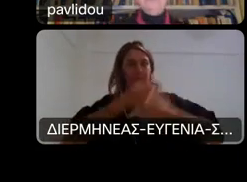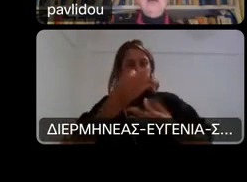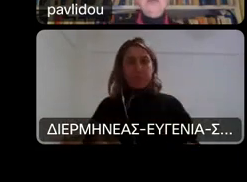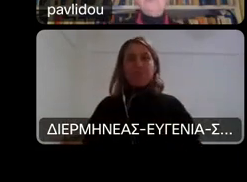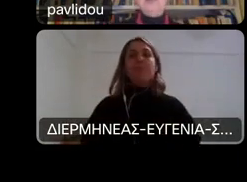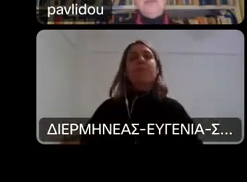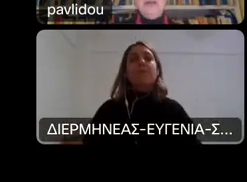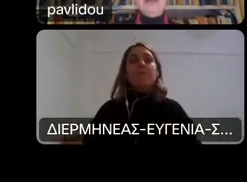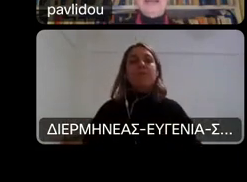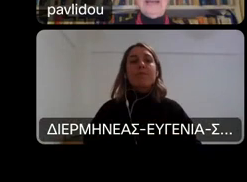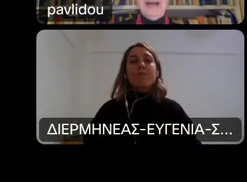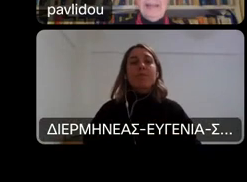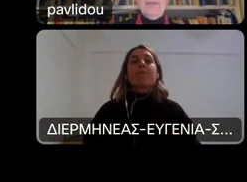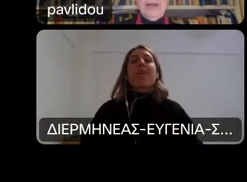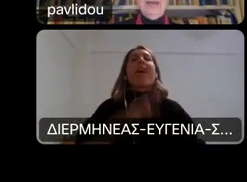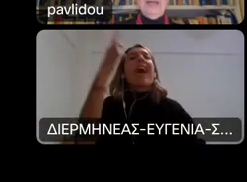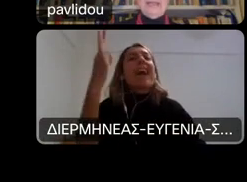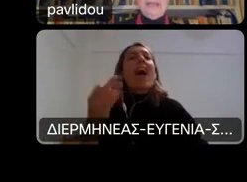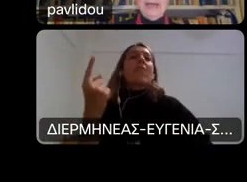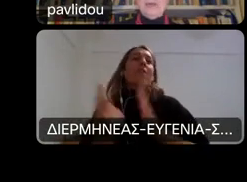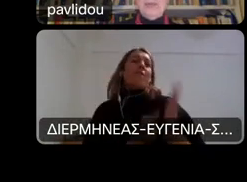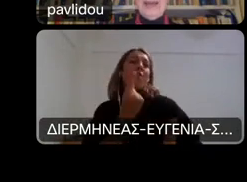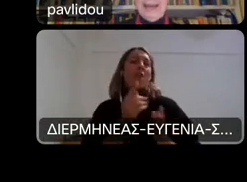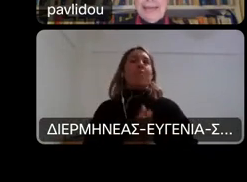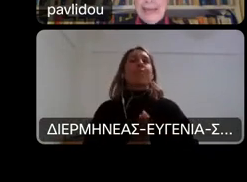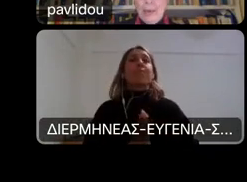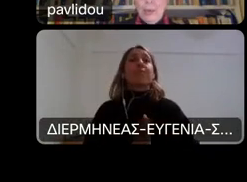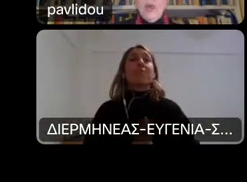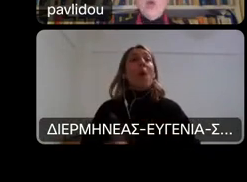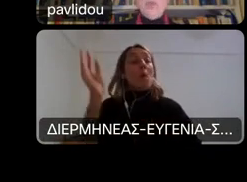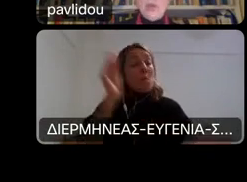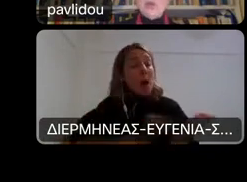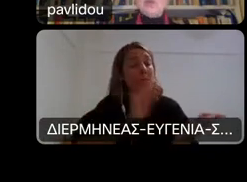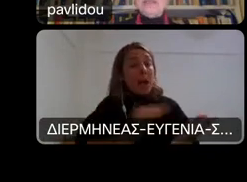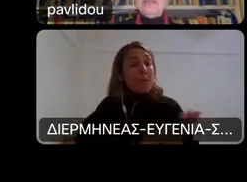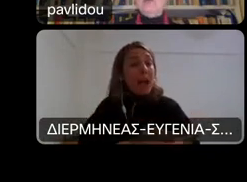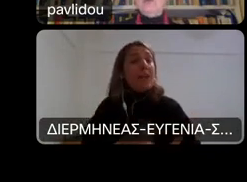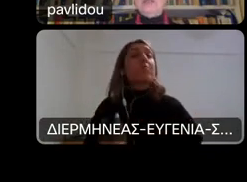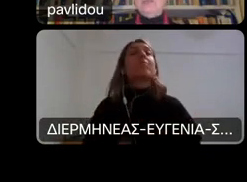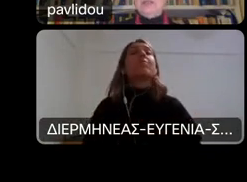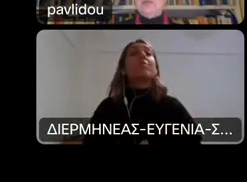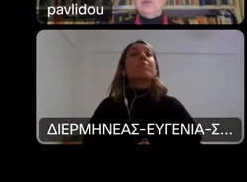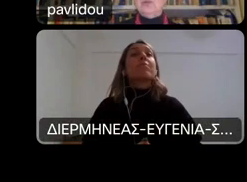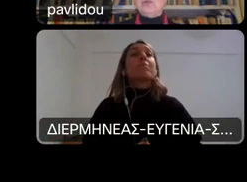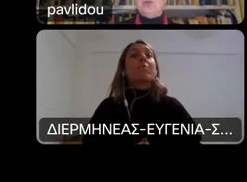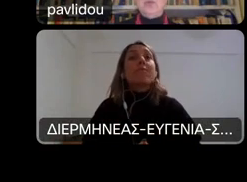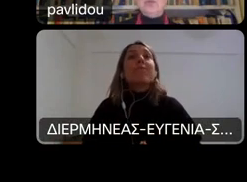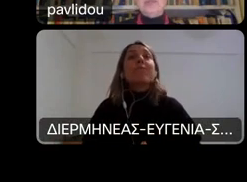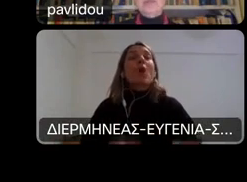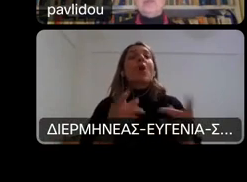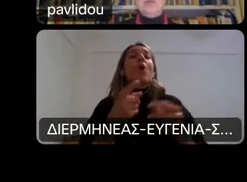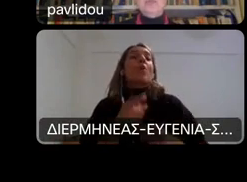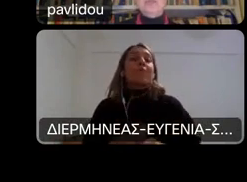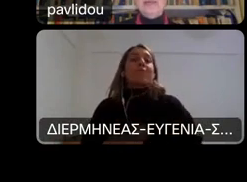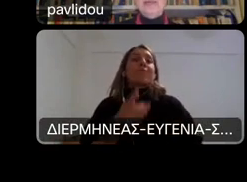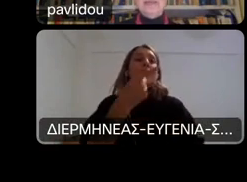Νομίζω ότι θα πρέπει κάθε φορά να εξετάζουμε εκ νέου ποιος είναι ο αποτελεσματικότερος τρόπος για την